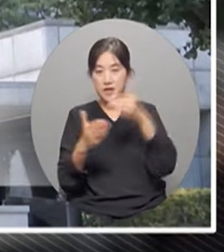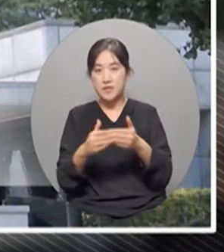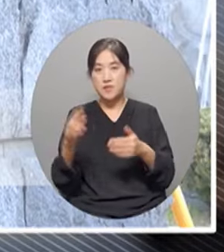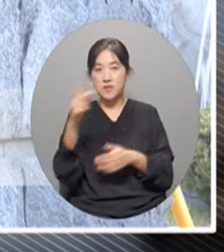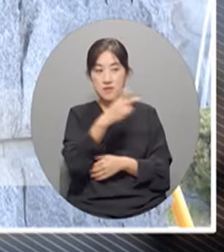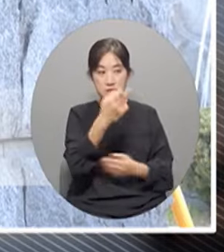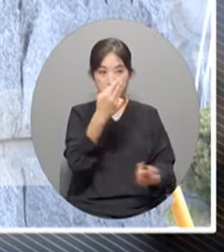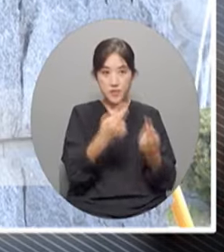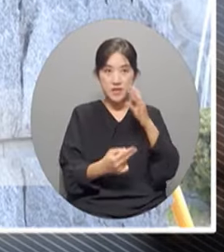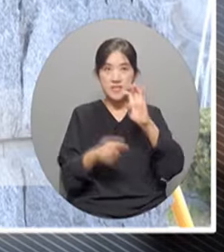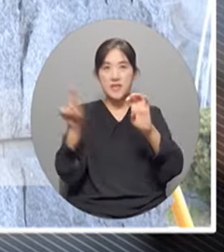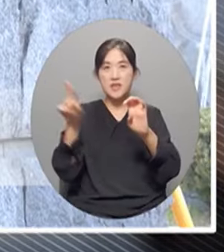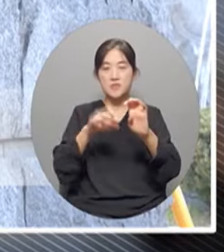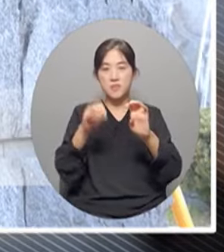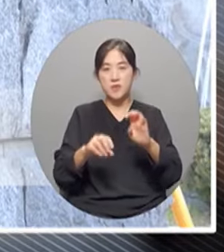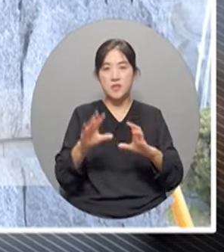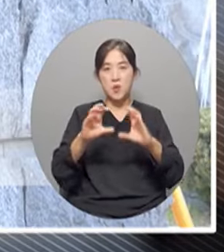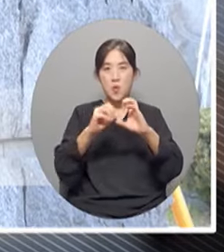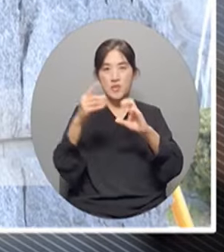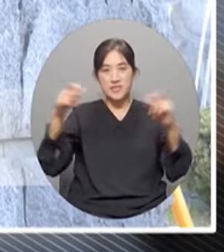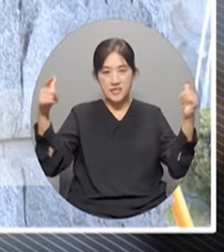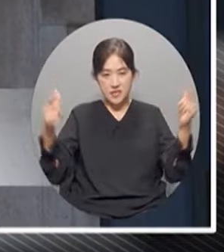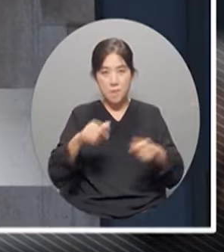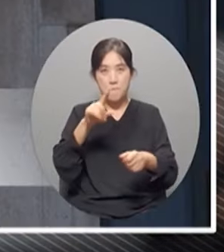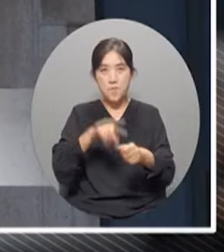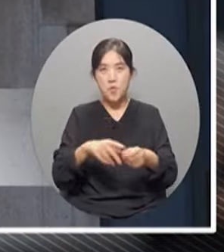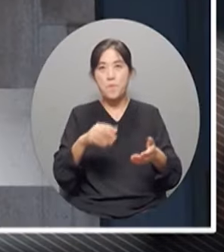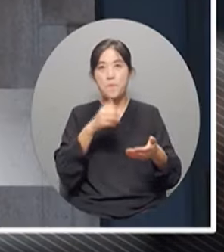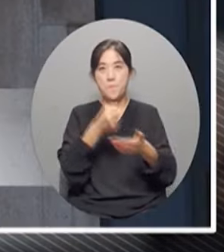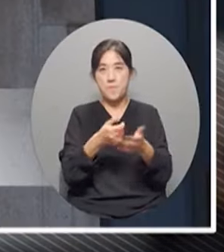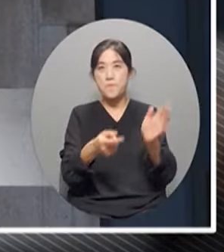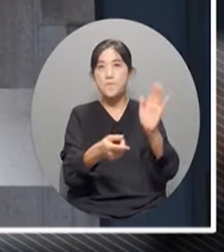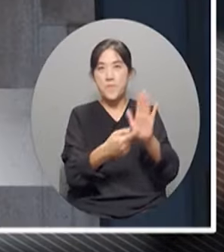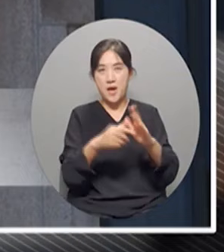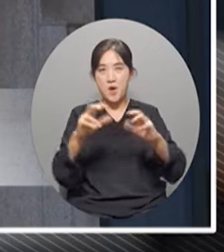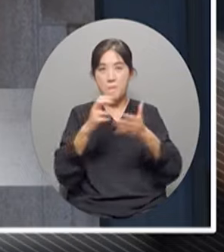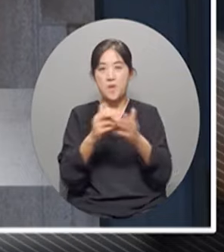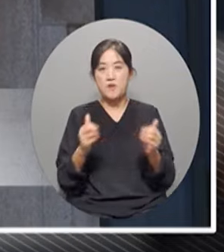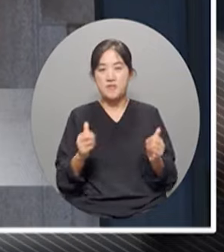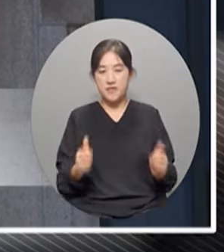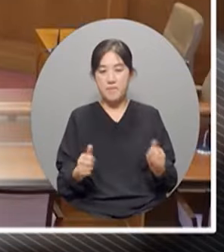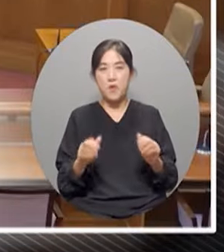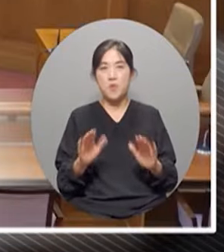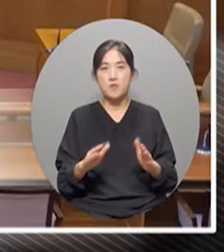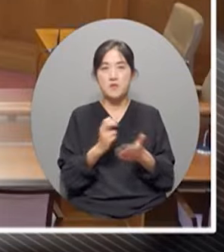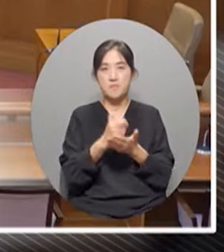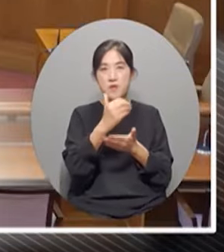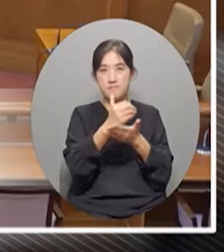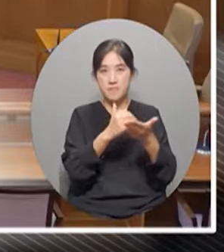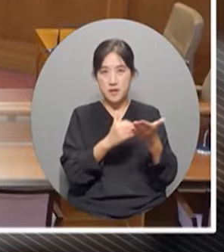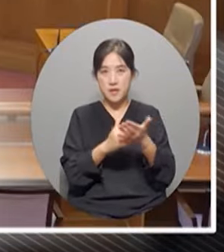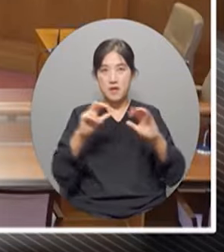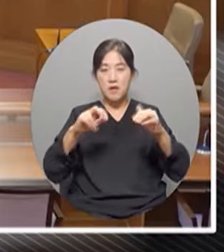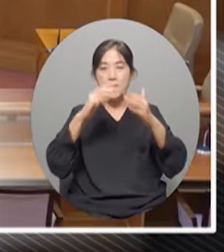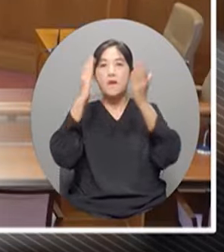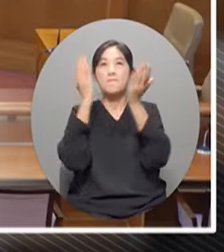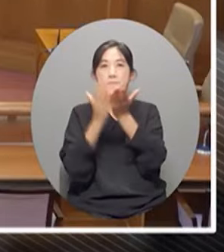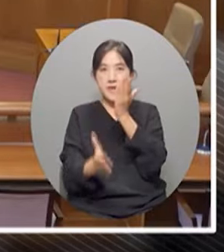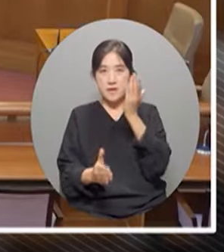대비 40%의 온실가스 감축을 목표로 제시했습니다. 헌법재판소가 오늘 이 법조항이 헌법에